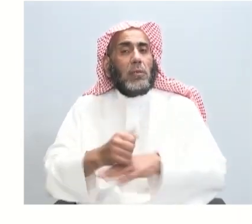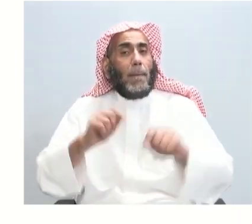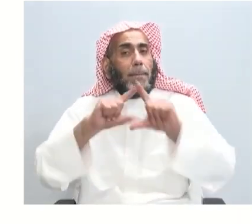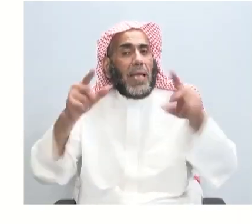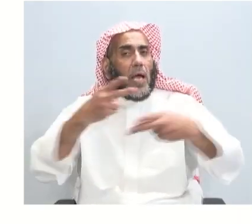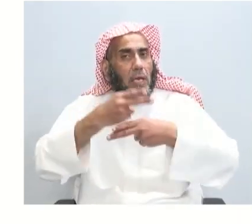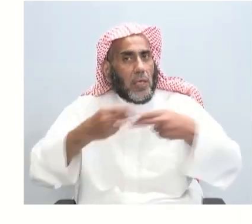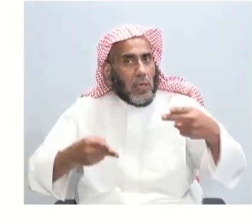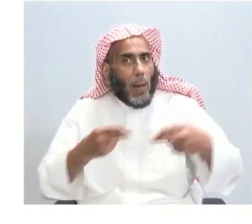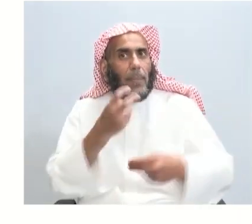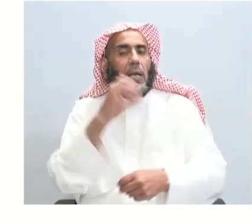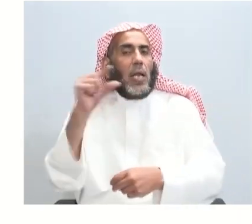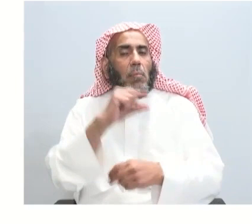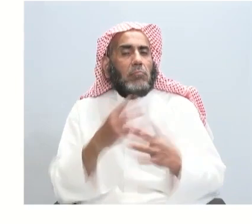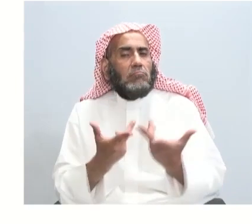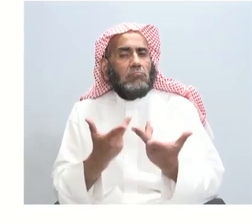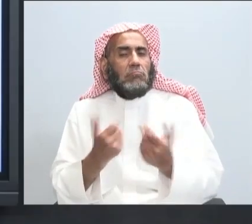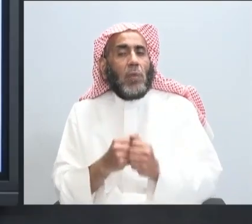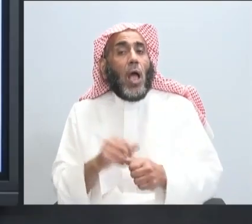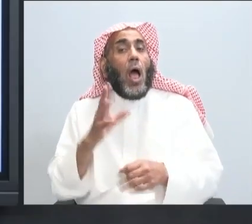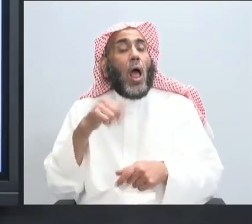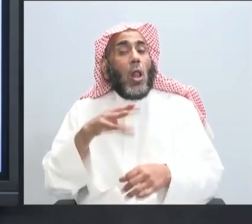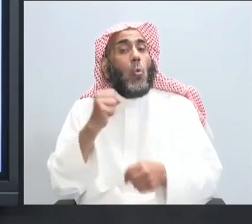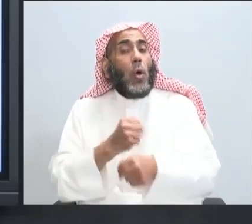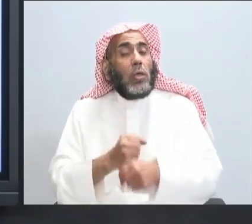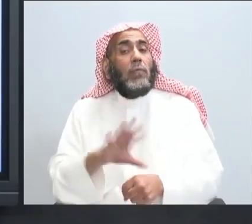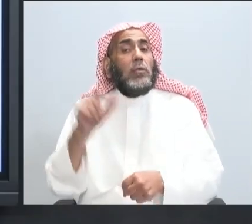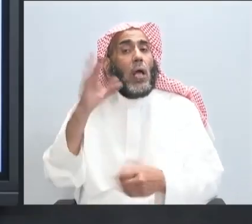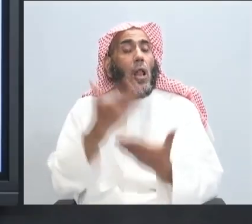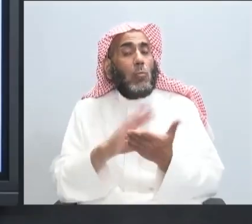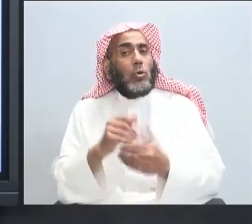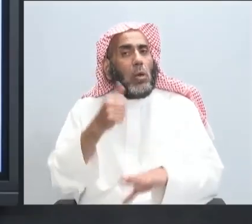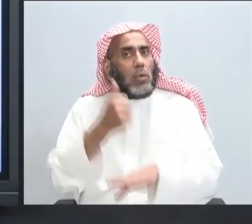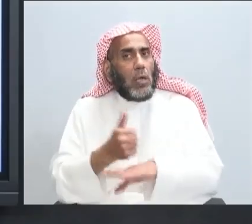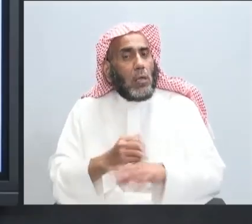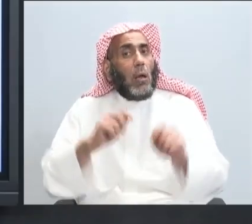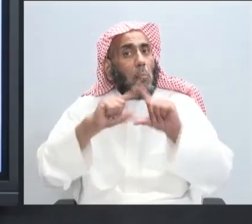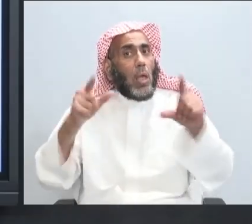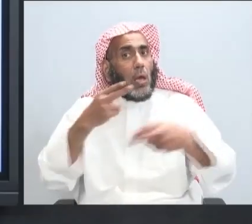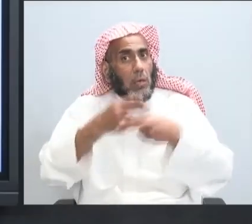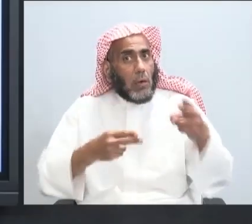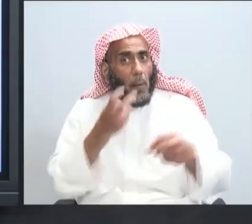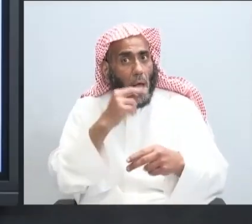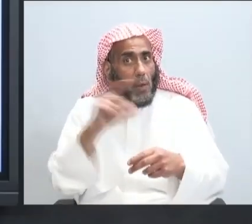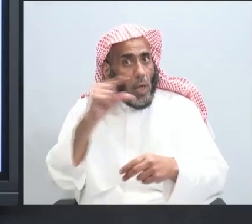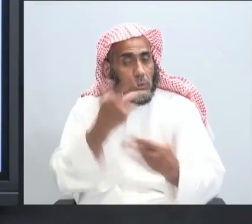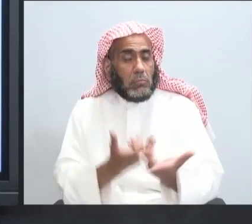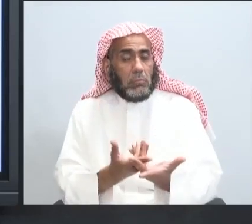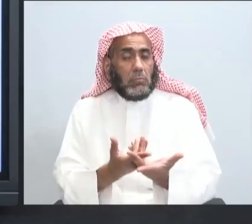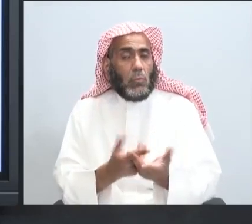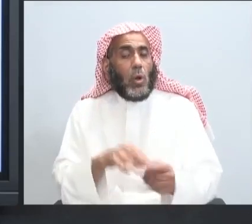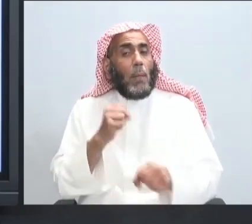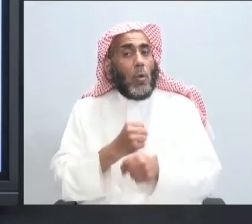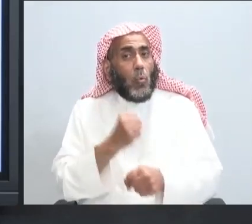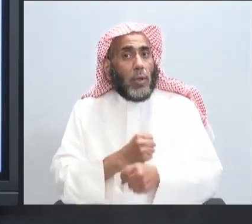إعراب الكلمات. هل وظيفة المعجم أو الوظيفة الأساسية بيان إعراب الكلمات؟ وهنا من